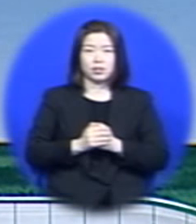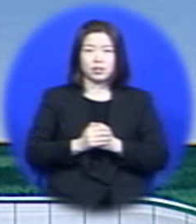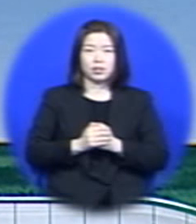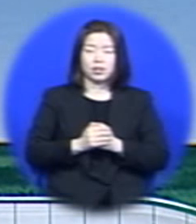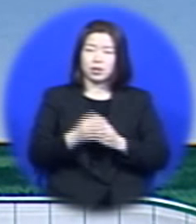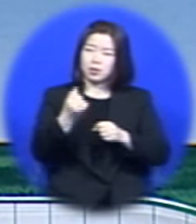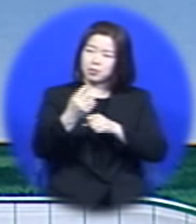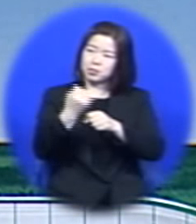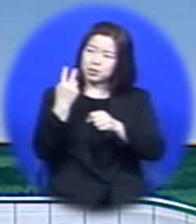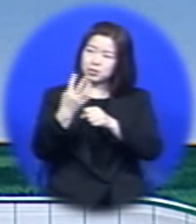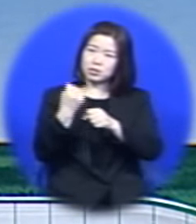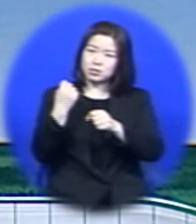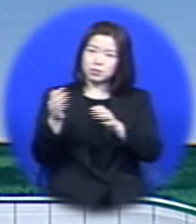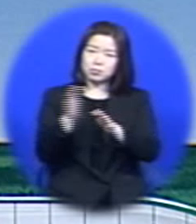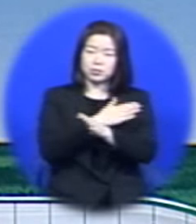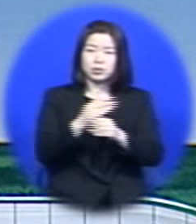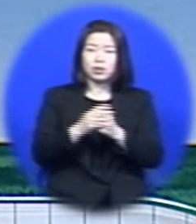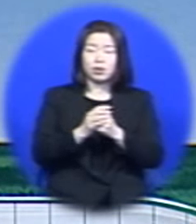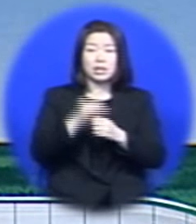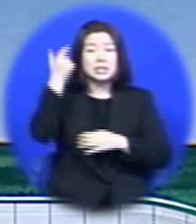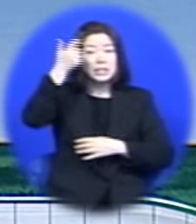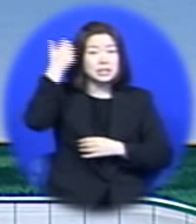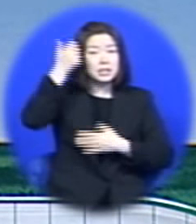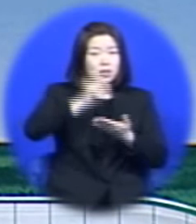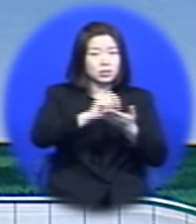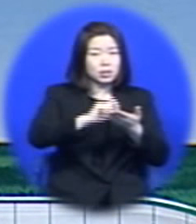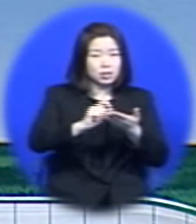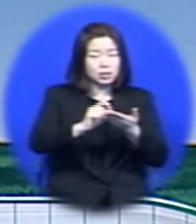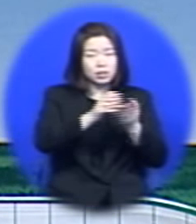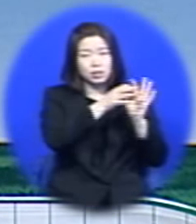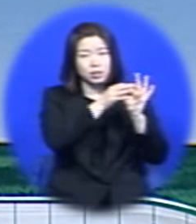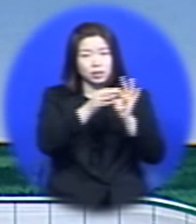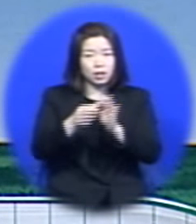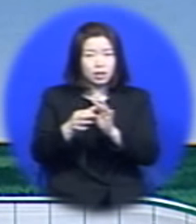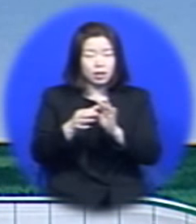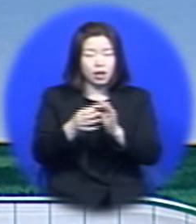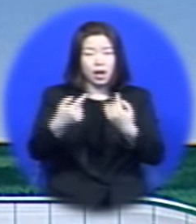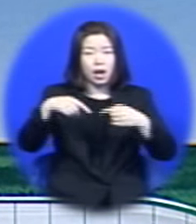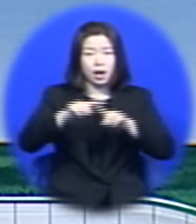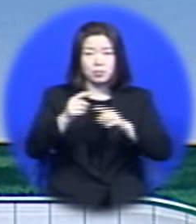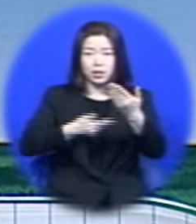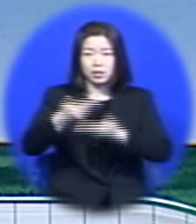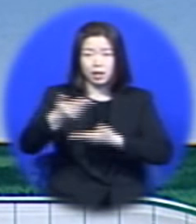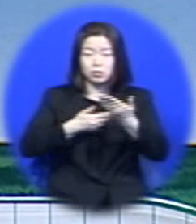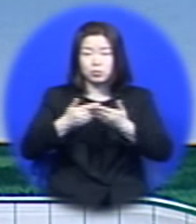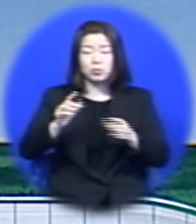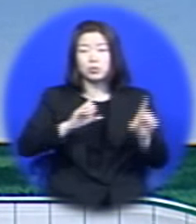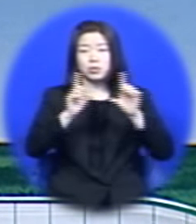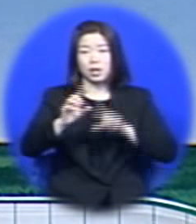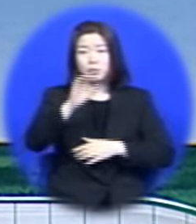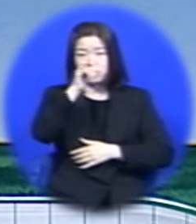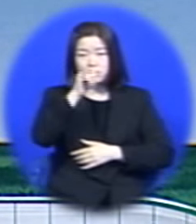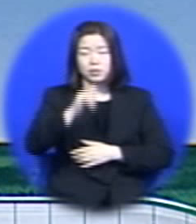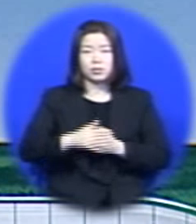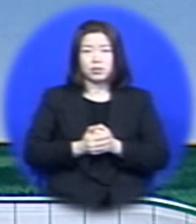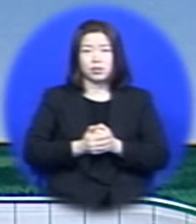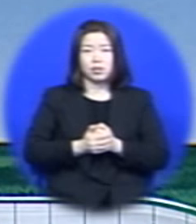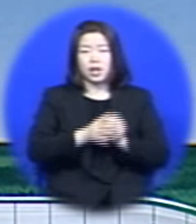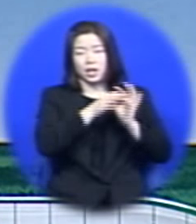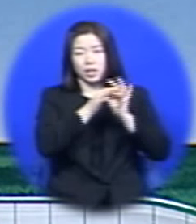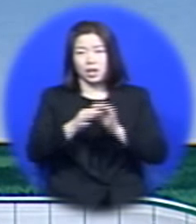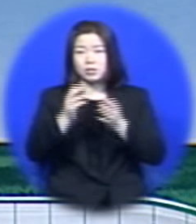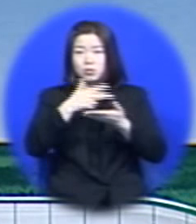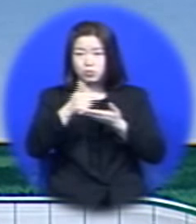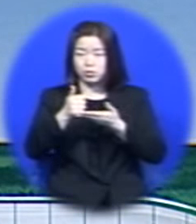몇 년 전부터 우리 영성일기를 쓰면서 목사님들과 계속 영성일기를 같이 나누고 지냅니다. 계속